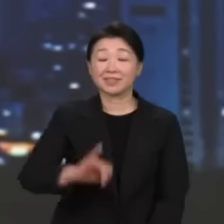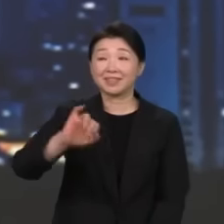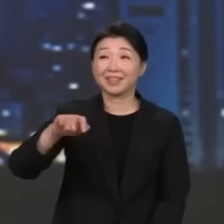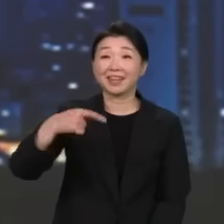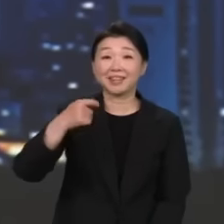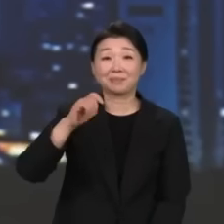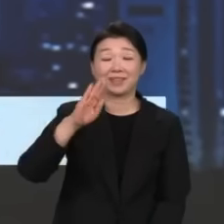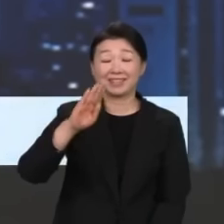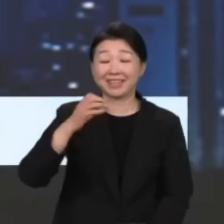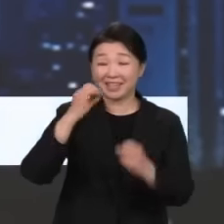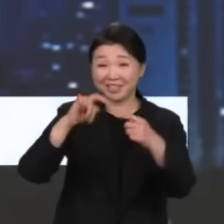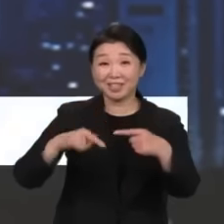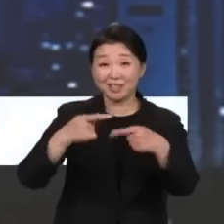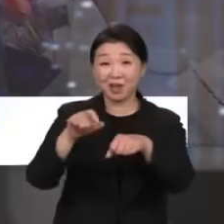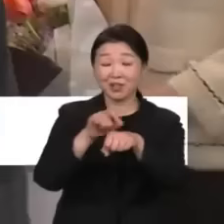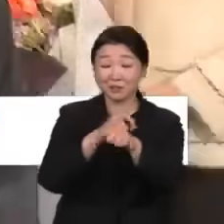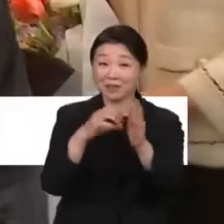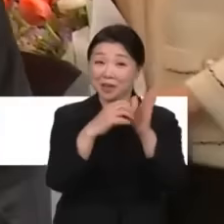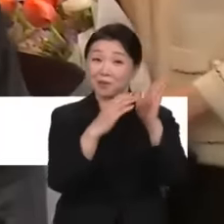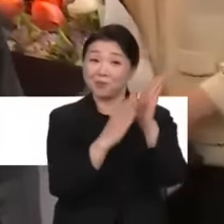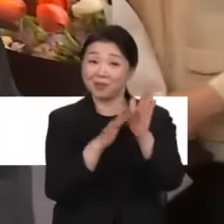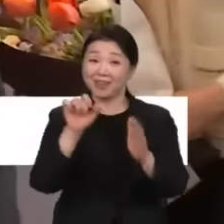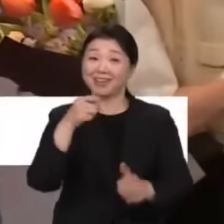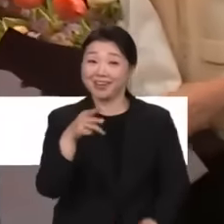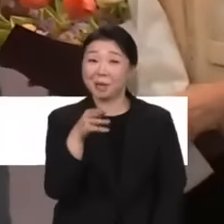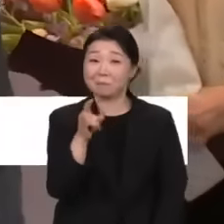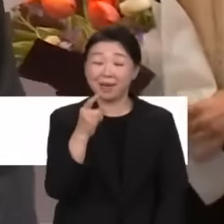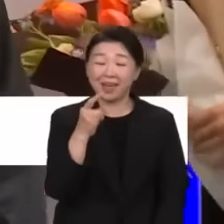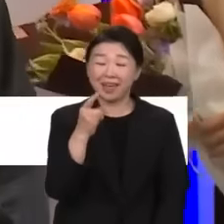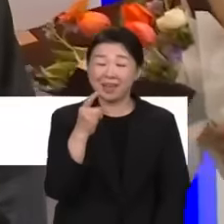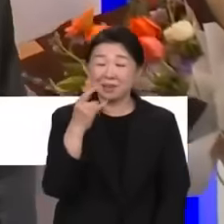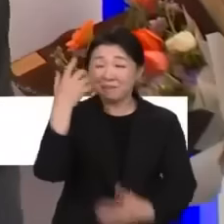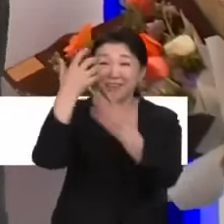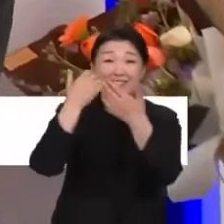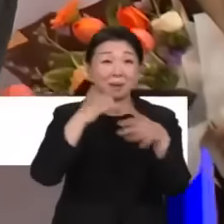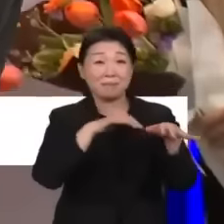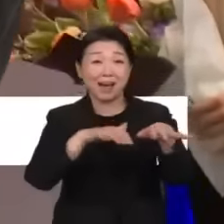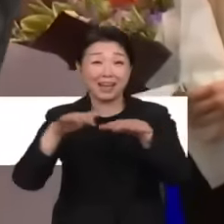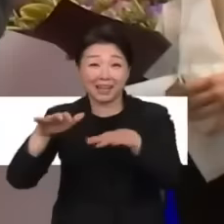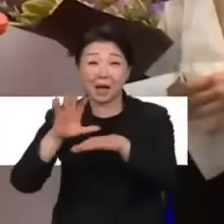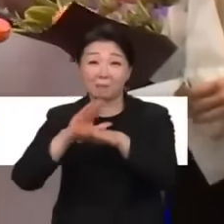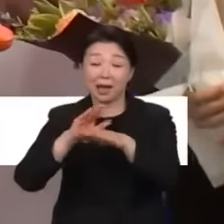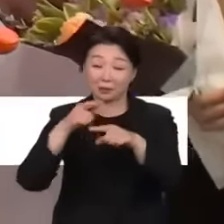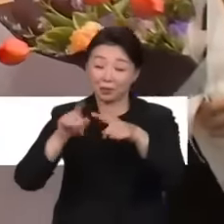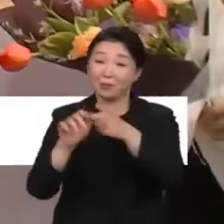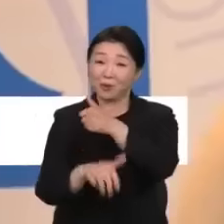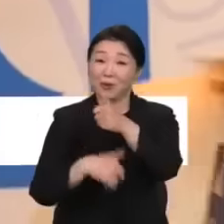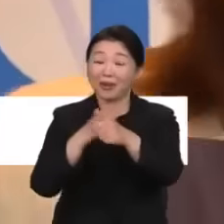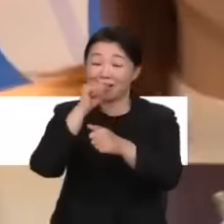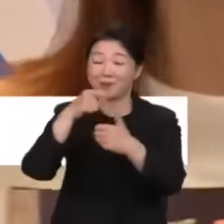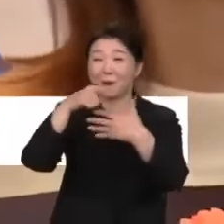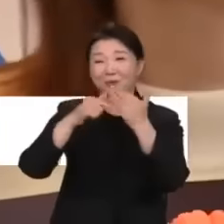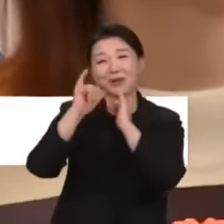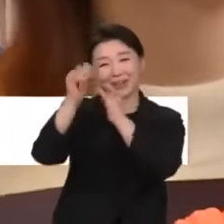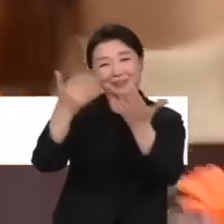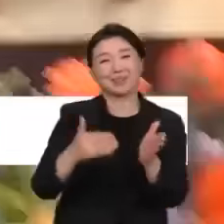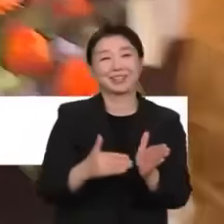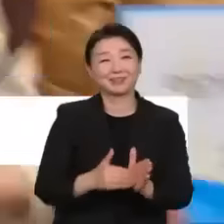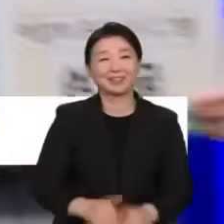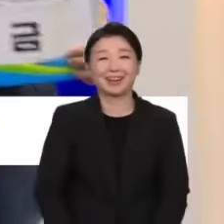JTBC 신년 특집 다큐멘터리 램베, 미지의 바다가 방송통신심의위원회가 주는 이달의 좋은 프로그램상을